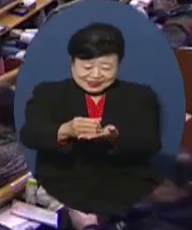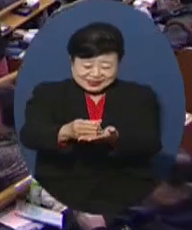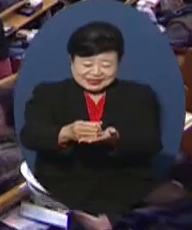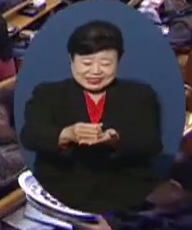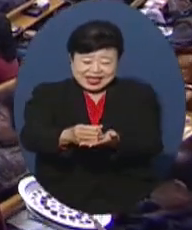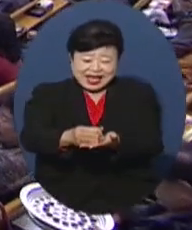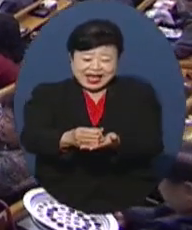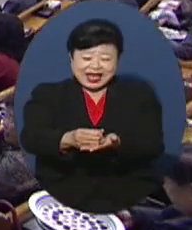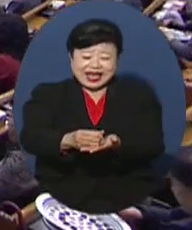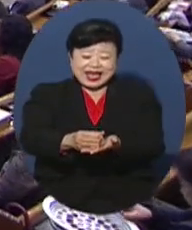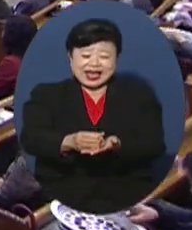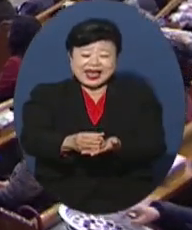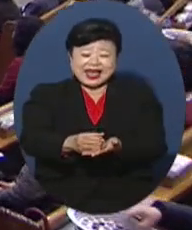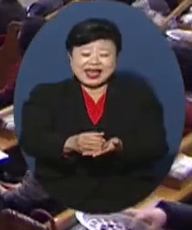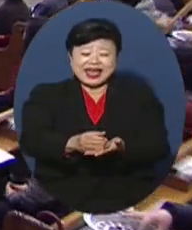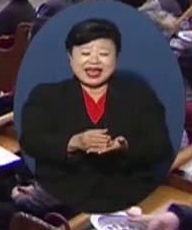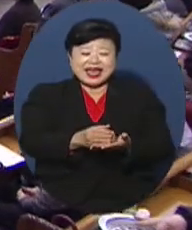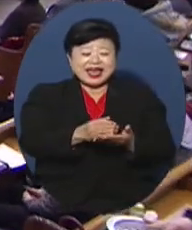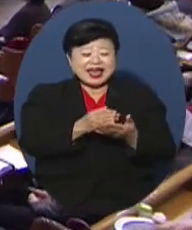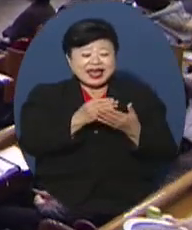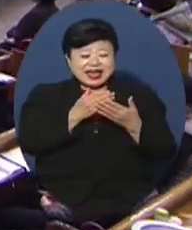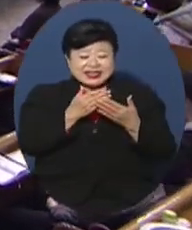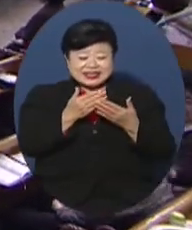마시는 자